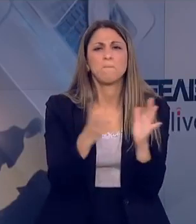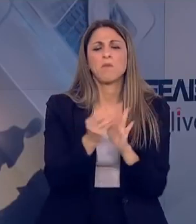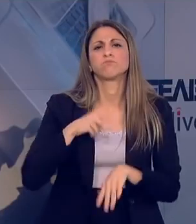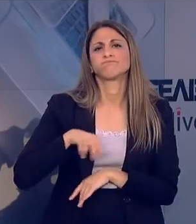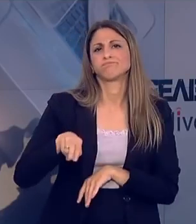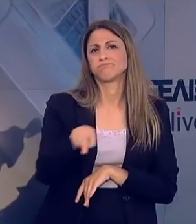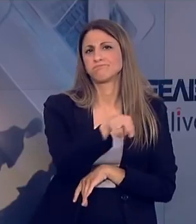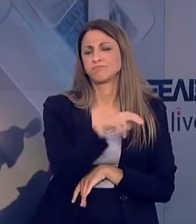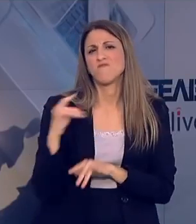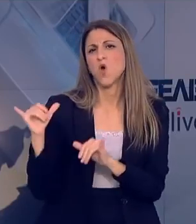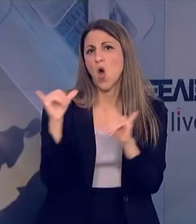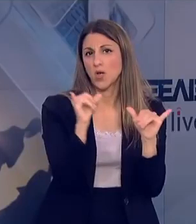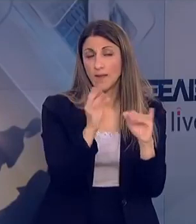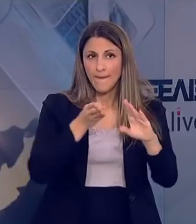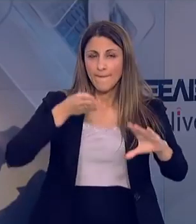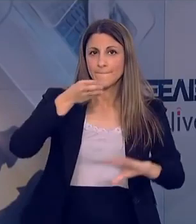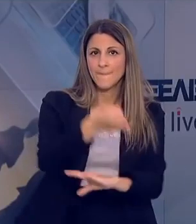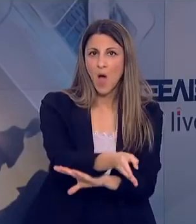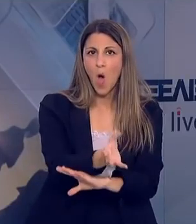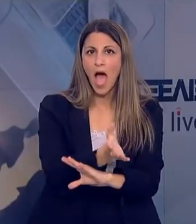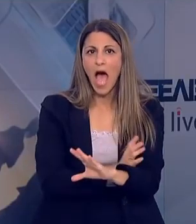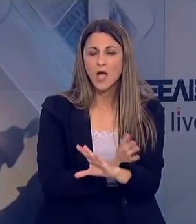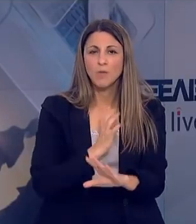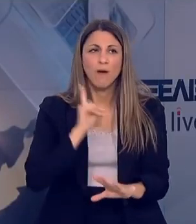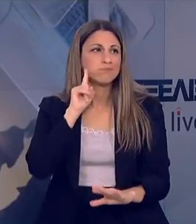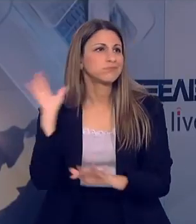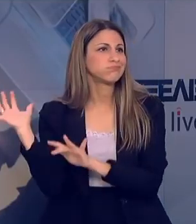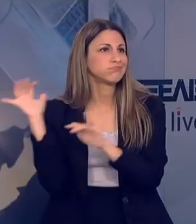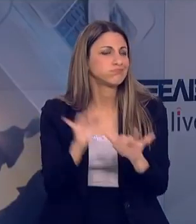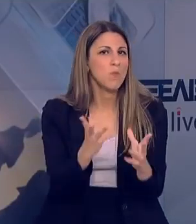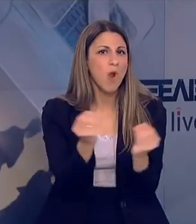περπατήσουμε, να αποφεύγουμε χώρους που παρατηρείται ψηλός συγχρωτισμός.